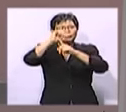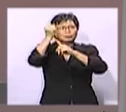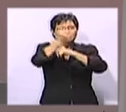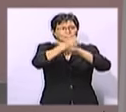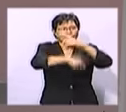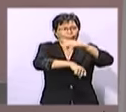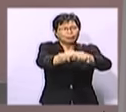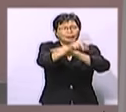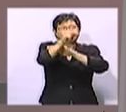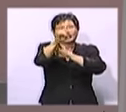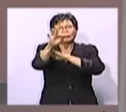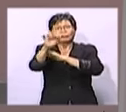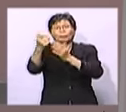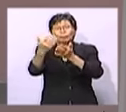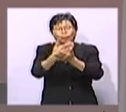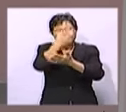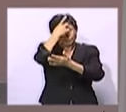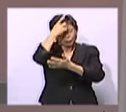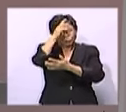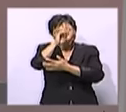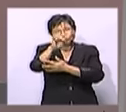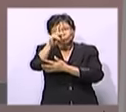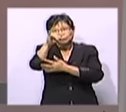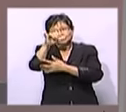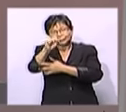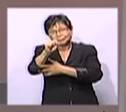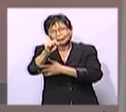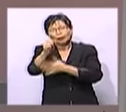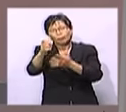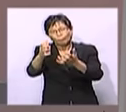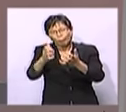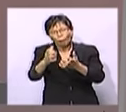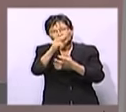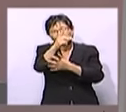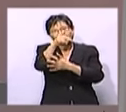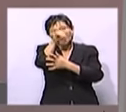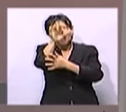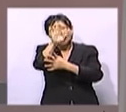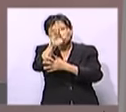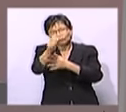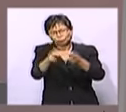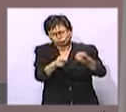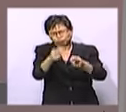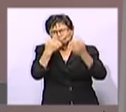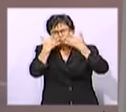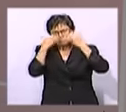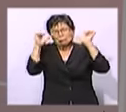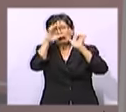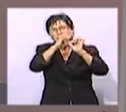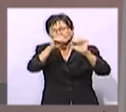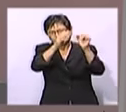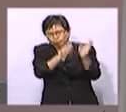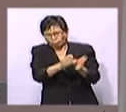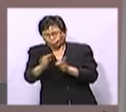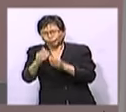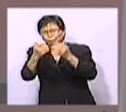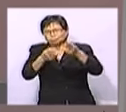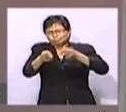Sepak Kedah KFA yang baru, Datuk Seri Mukhris Tun Mahathir, yang mahu KFA diurus dengan lebih cekap dan